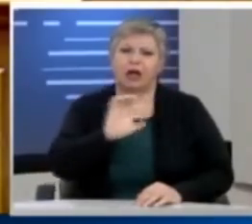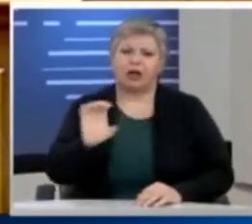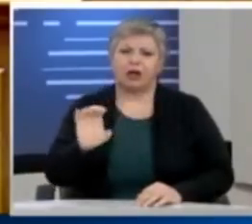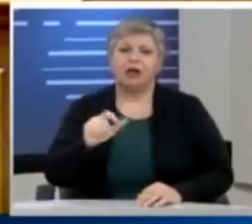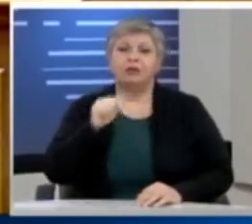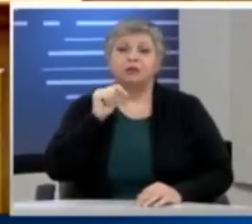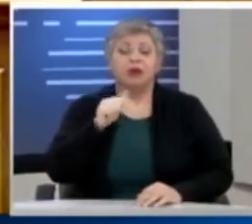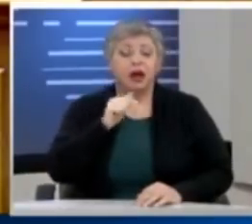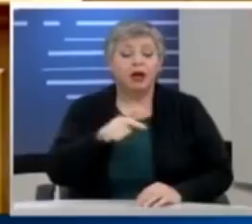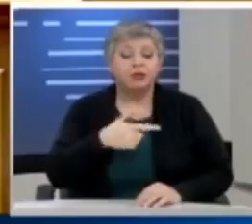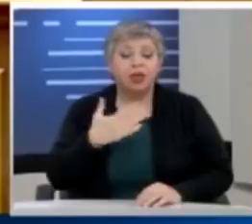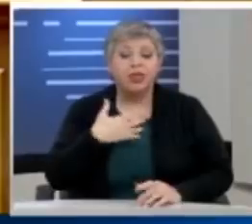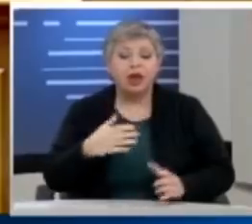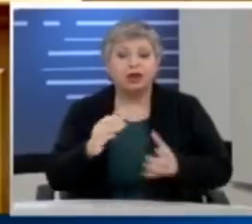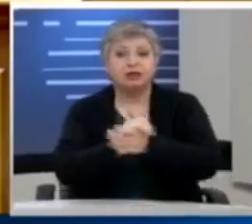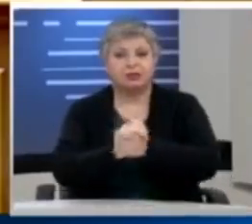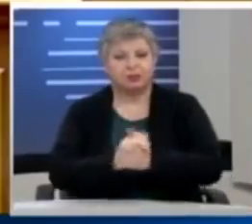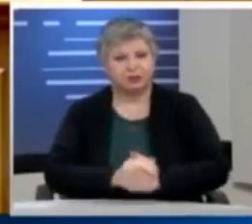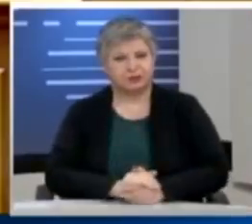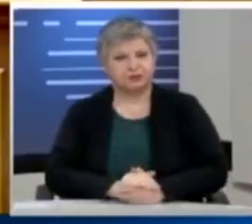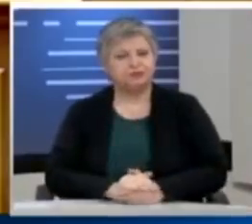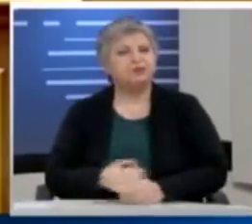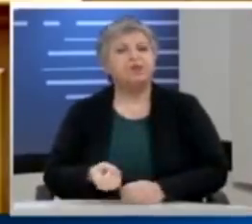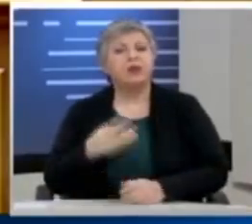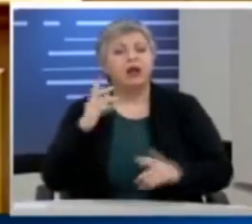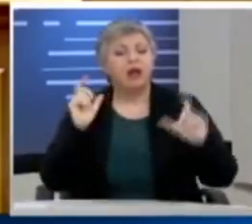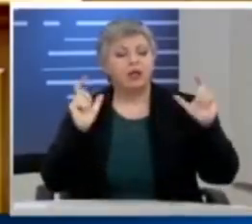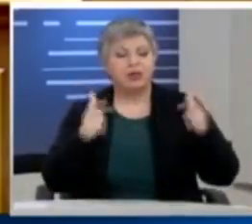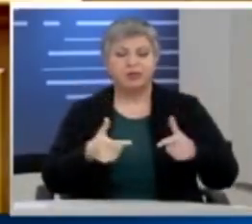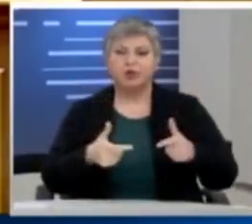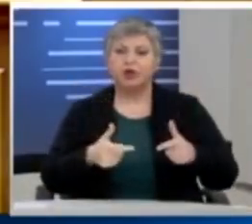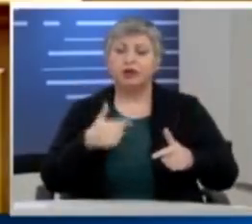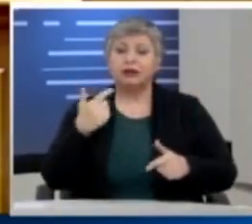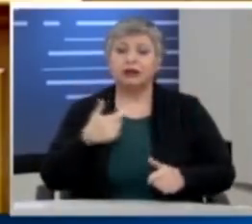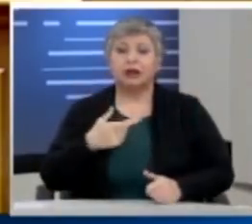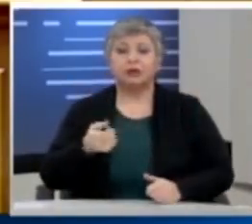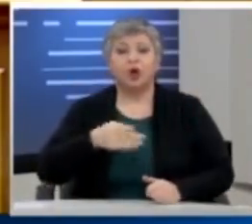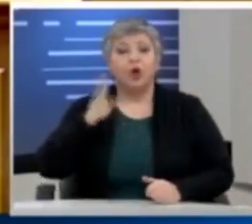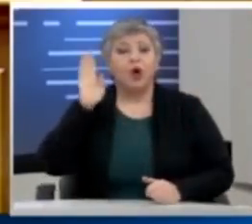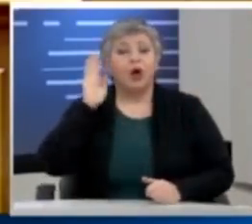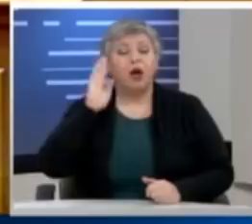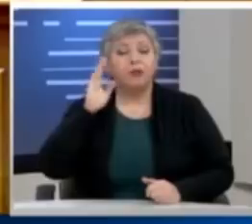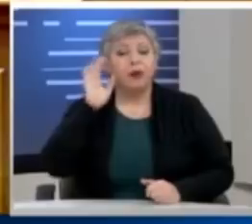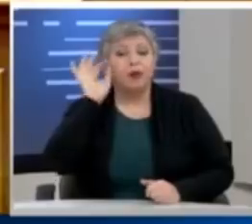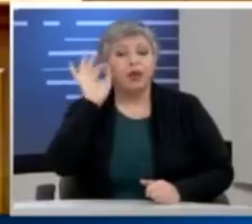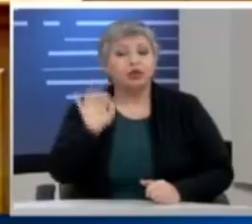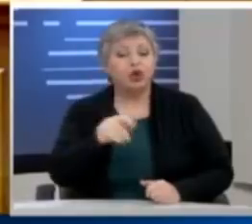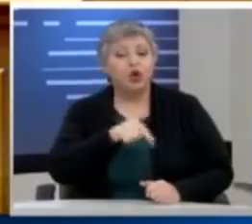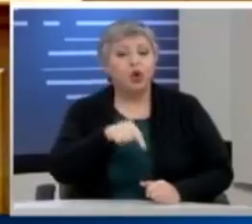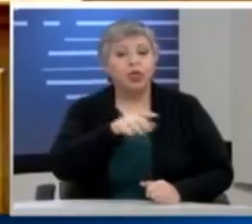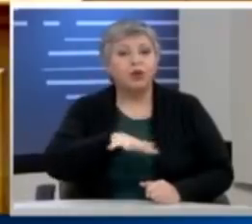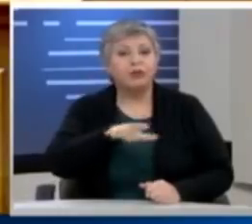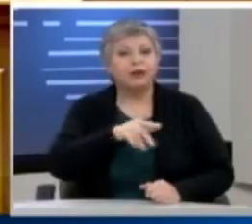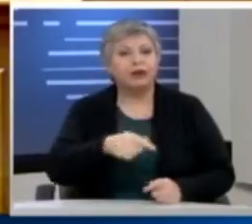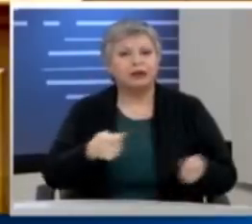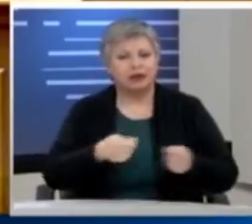η συμφωνία. Μήπως αμφισβητεί η Νέα Δημοκρατία τους σχεδιασμούς των Αμερικάνων του ΝΑΤΟ στα Βαλκάνια? Όχι βέβαια. Μήπως το